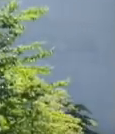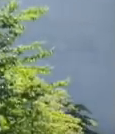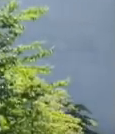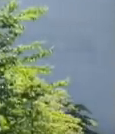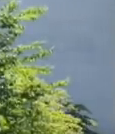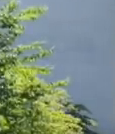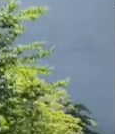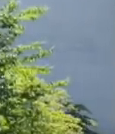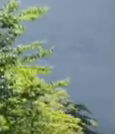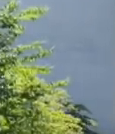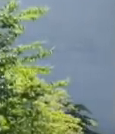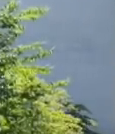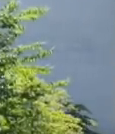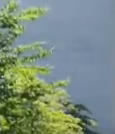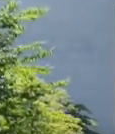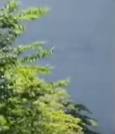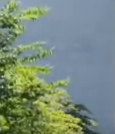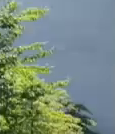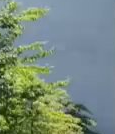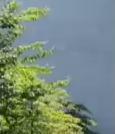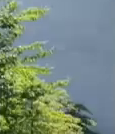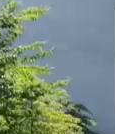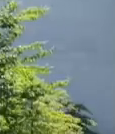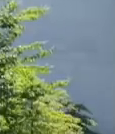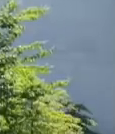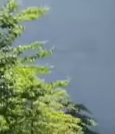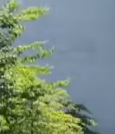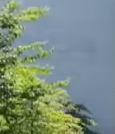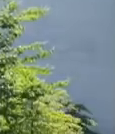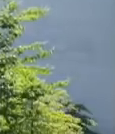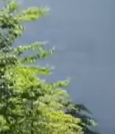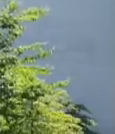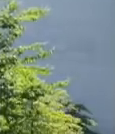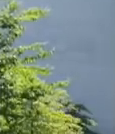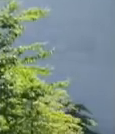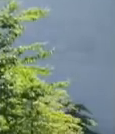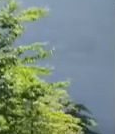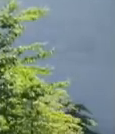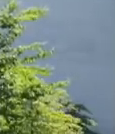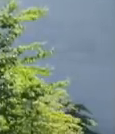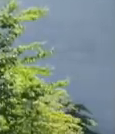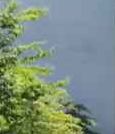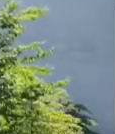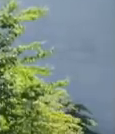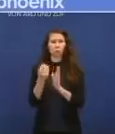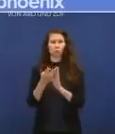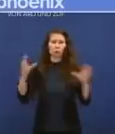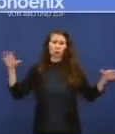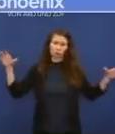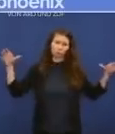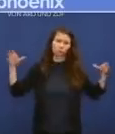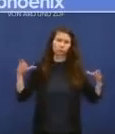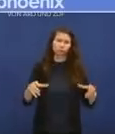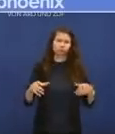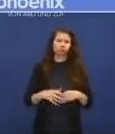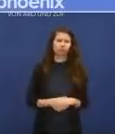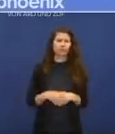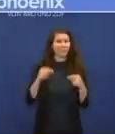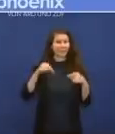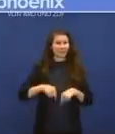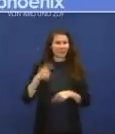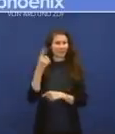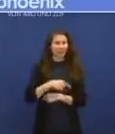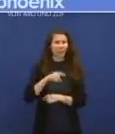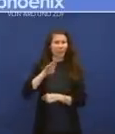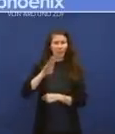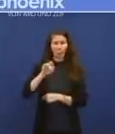die globale Ordnung nach Corona. Neu hat sie nicht dazu gesagt, um Gottes Willen. Und da wollte ich dann nachhaken. Die diesjährige BOKU steht